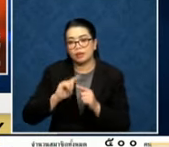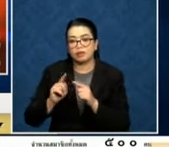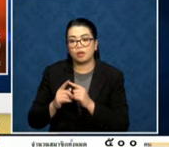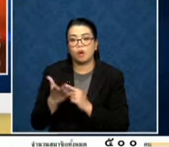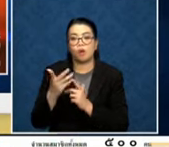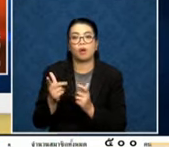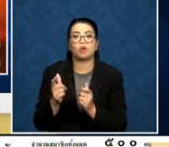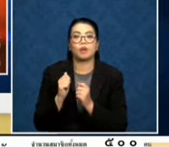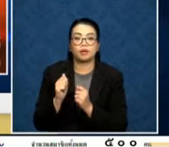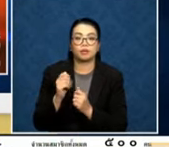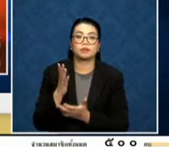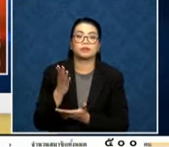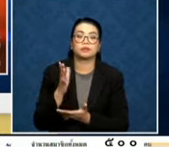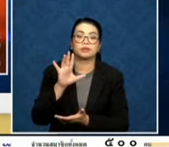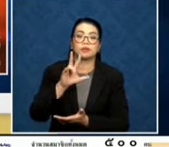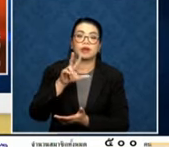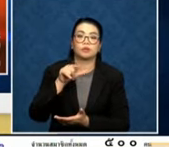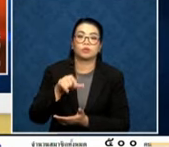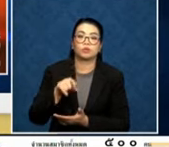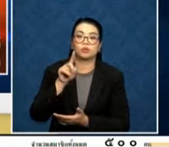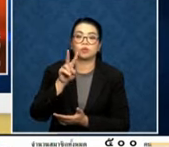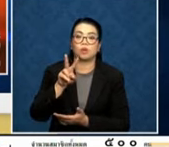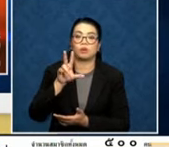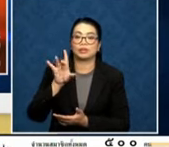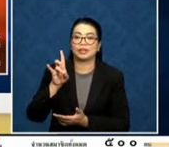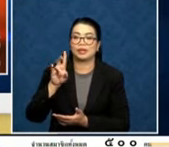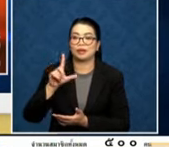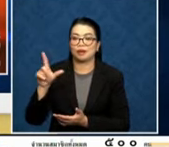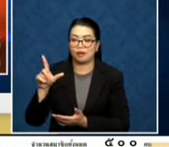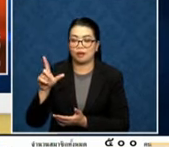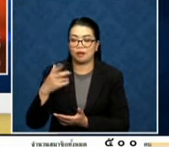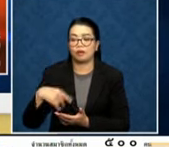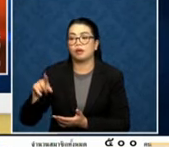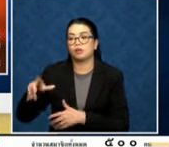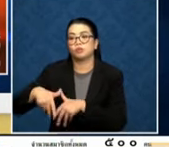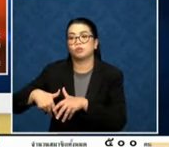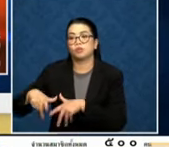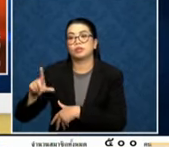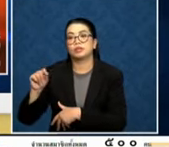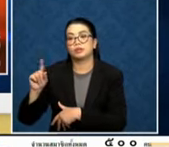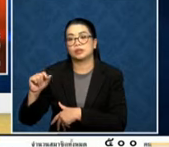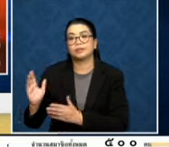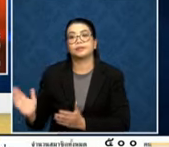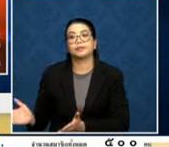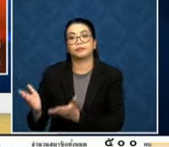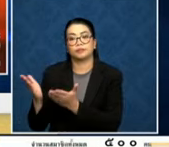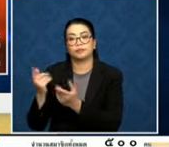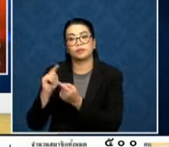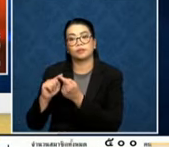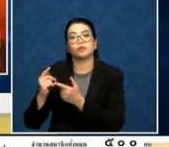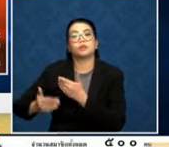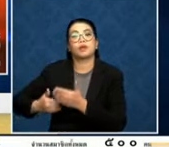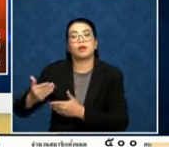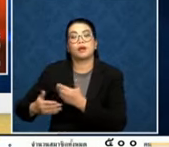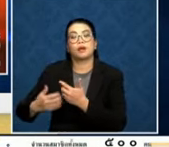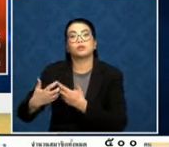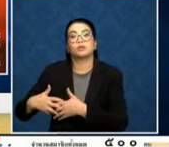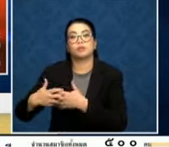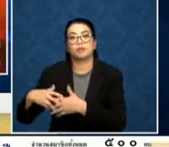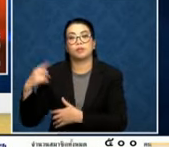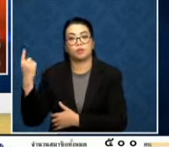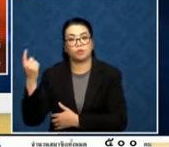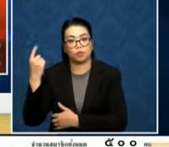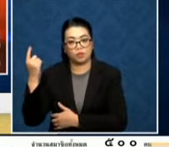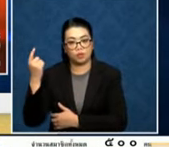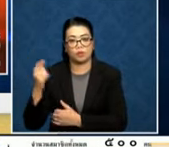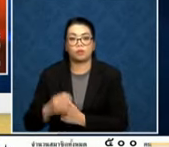อนุมัติงบประมาณเพียงแค่ 3.27ล้านบาทนะครับแล้วก็ 20ชุมชนครับที่ได้รับการผลักดันเข้าสู่ตลาดอุตสาหกรรมการท่องเที่ยว